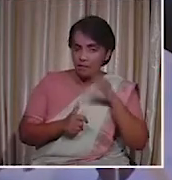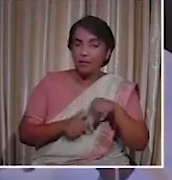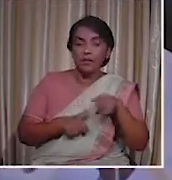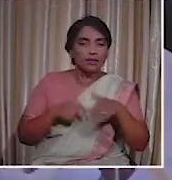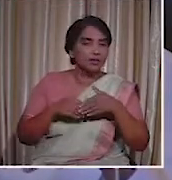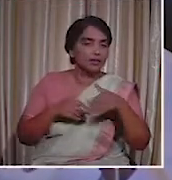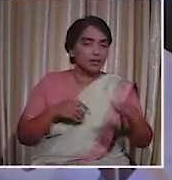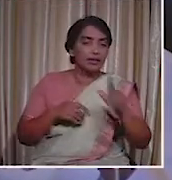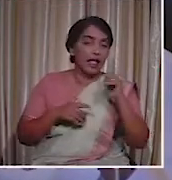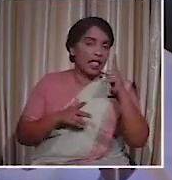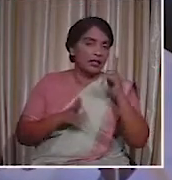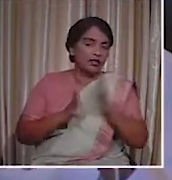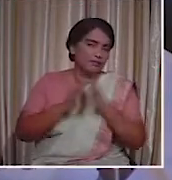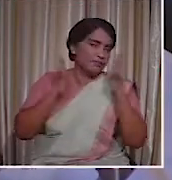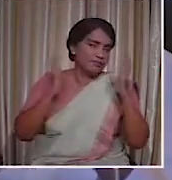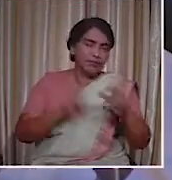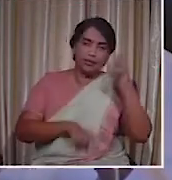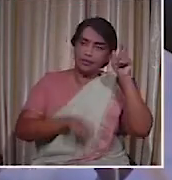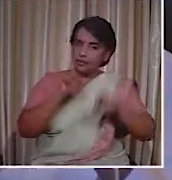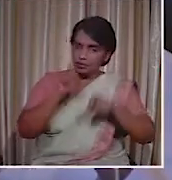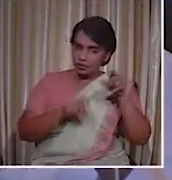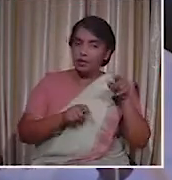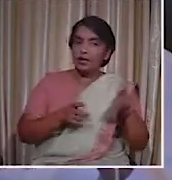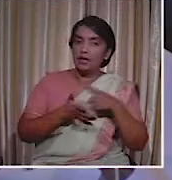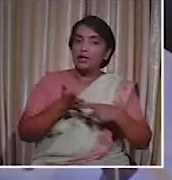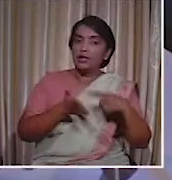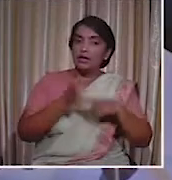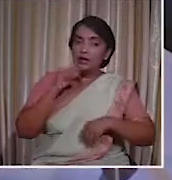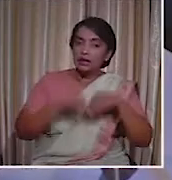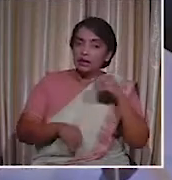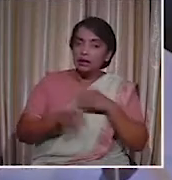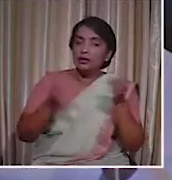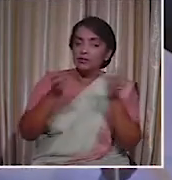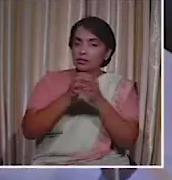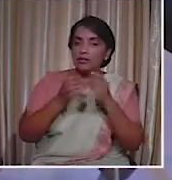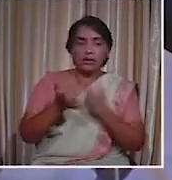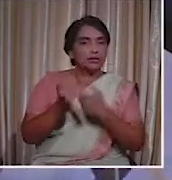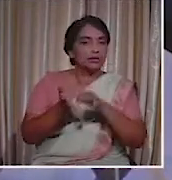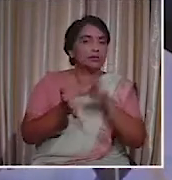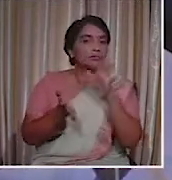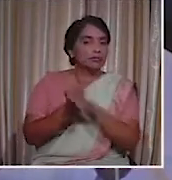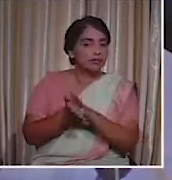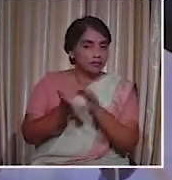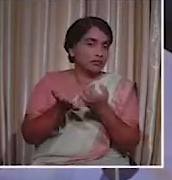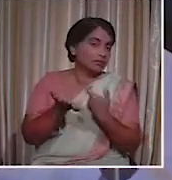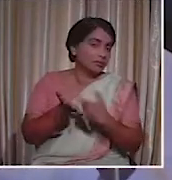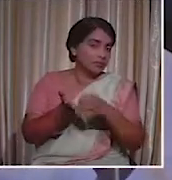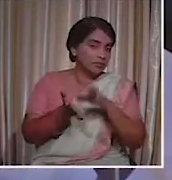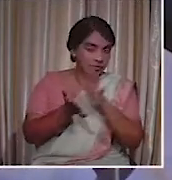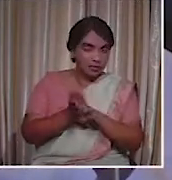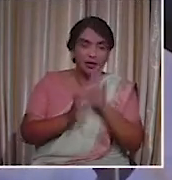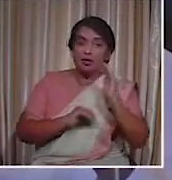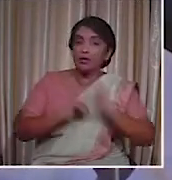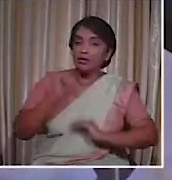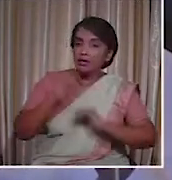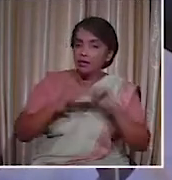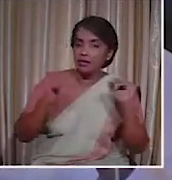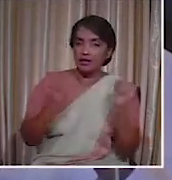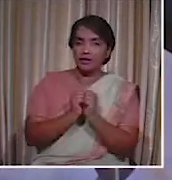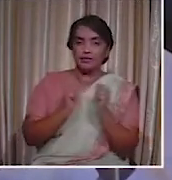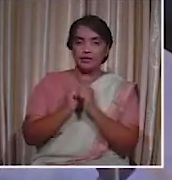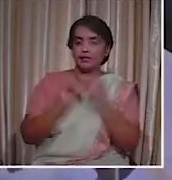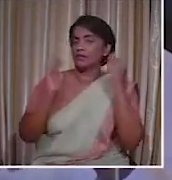වෙනකොට 70%කට අධික ප්‍රමාණයක් දේශපාලන පක්ෂ ලියාපදිංචිය ලබා තිබුණද ක්‍රියාකාරීත්වය